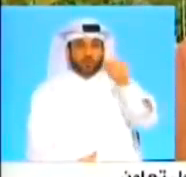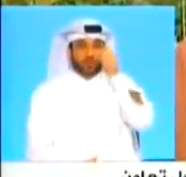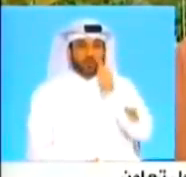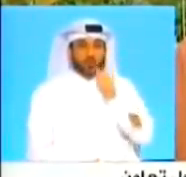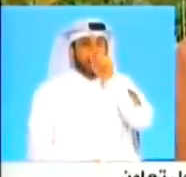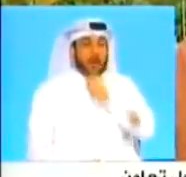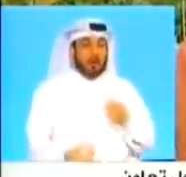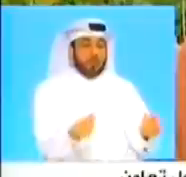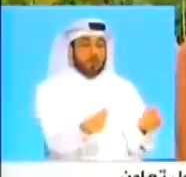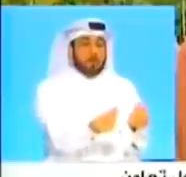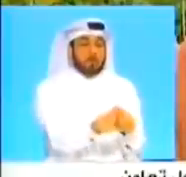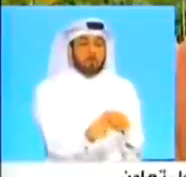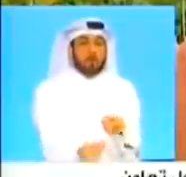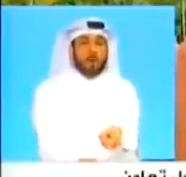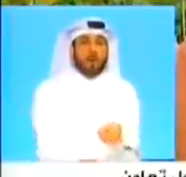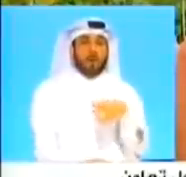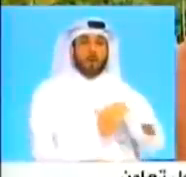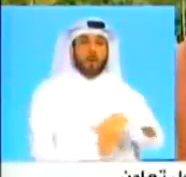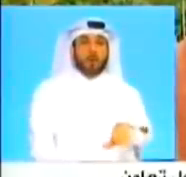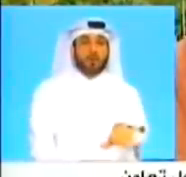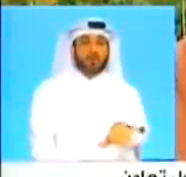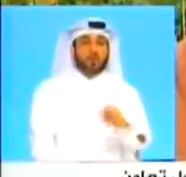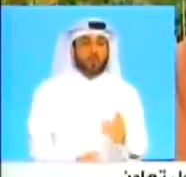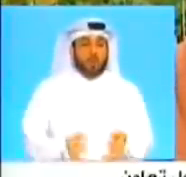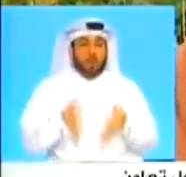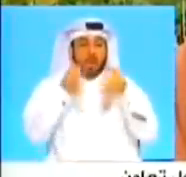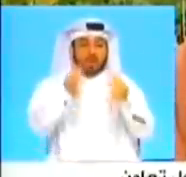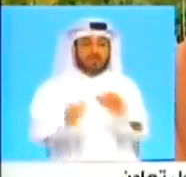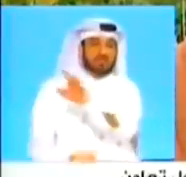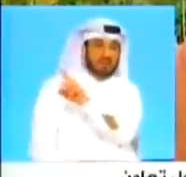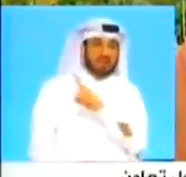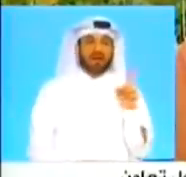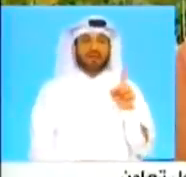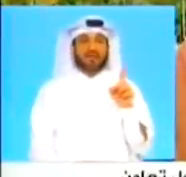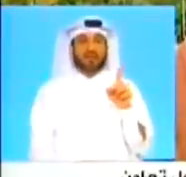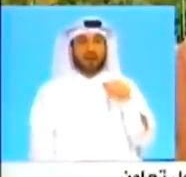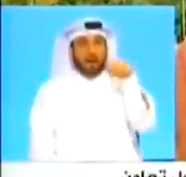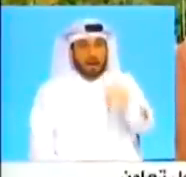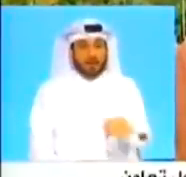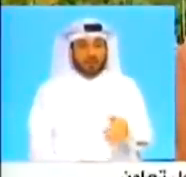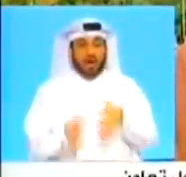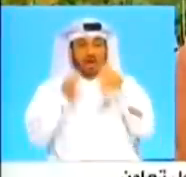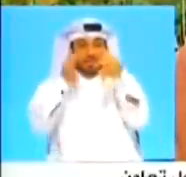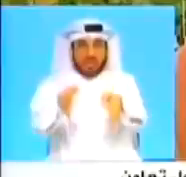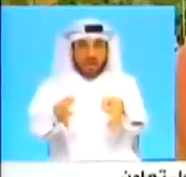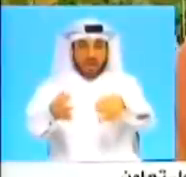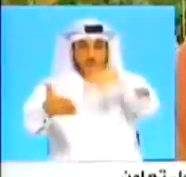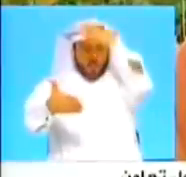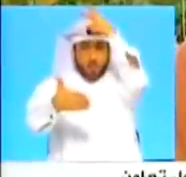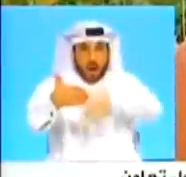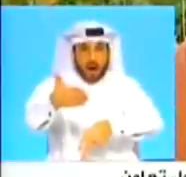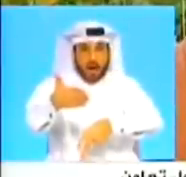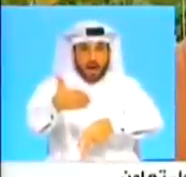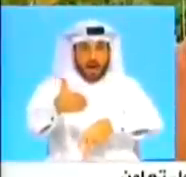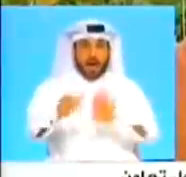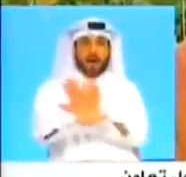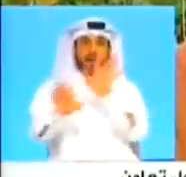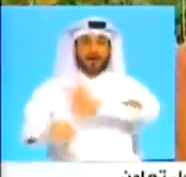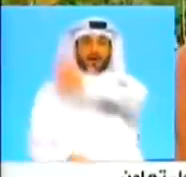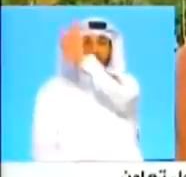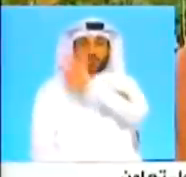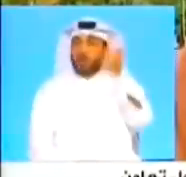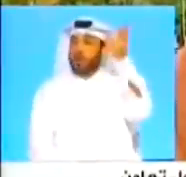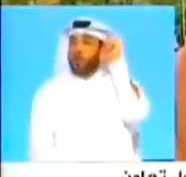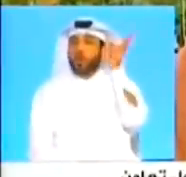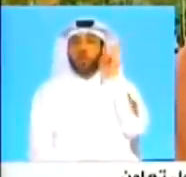بين قضايا ما بعد الارتباط ما بعد الانفصال وقضية أبيي. أما وقد تم ذلك فالناس يرون هنا أن ذلك